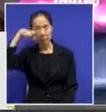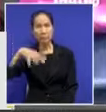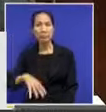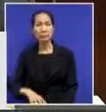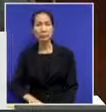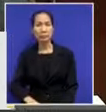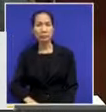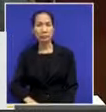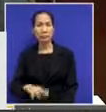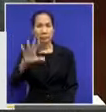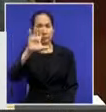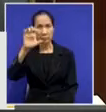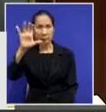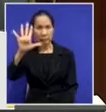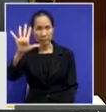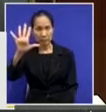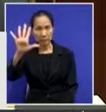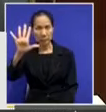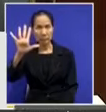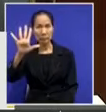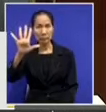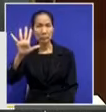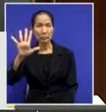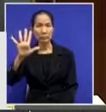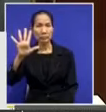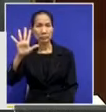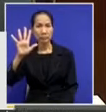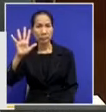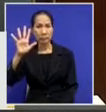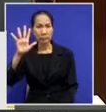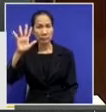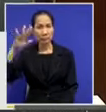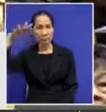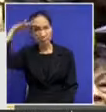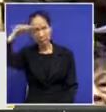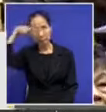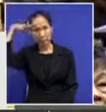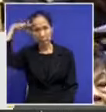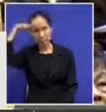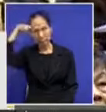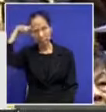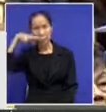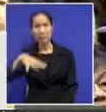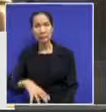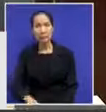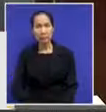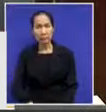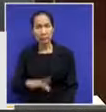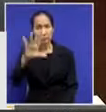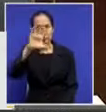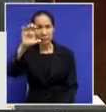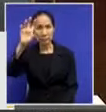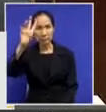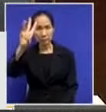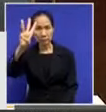รุ่งเรืองกิจครับ 505นายวิสารเตชะธีรวัฒน ์นายธนาธรจึงรุ่งเรืองกิจครับ